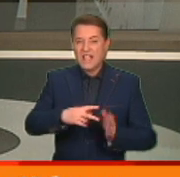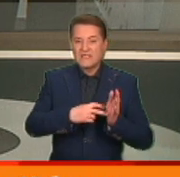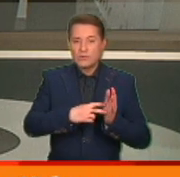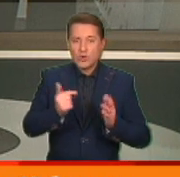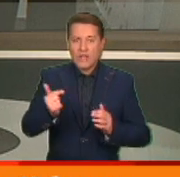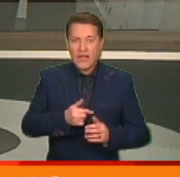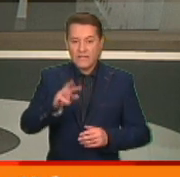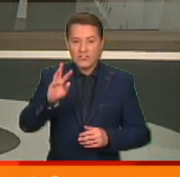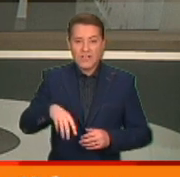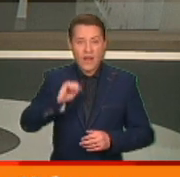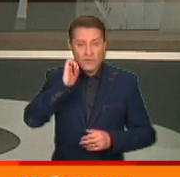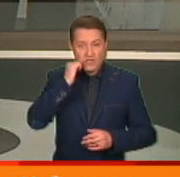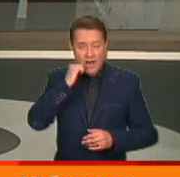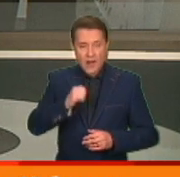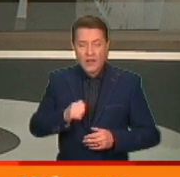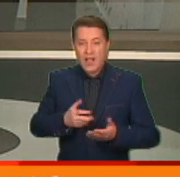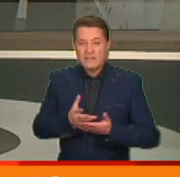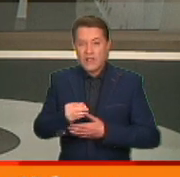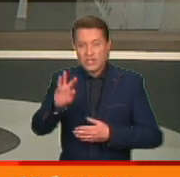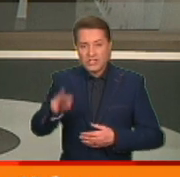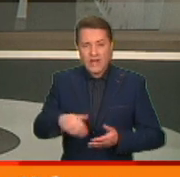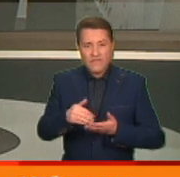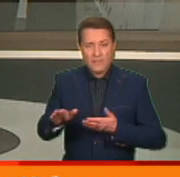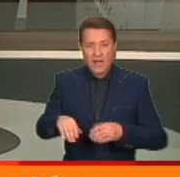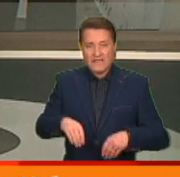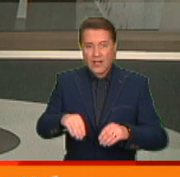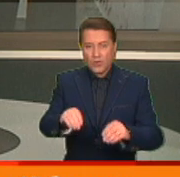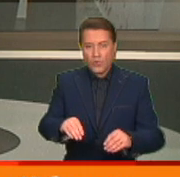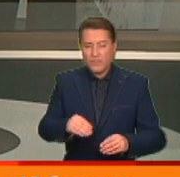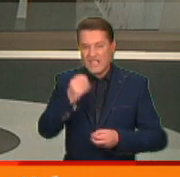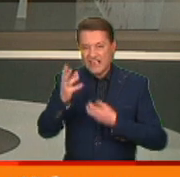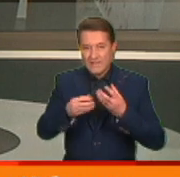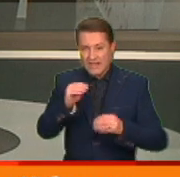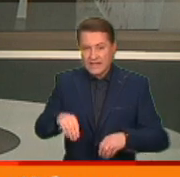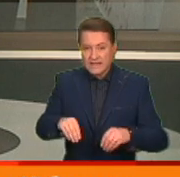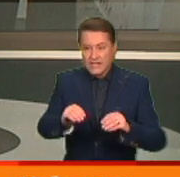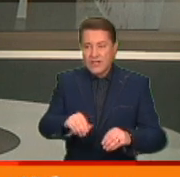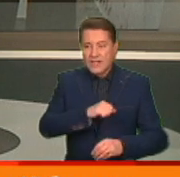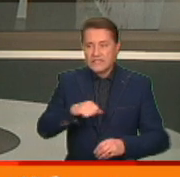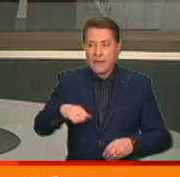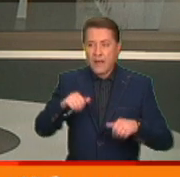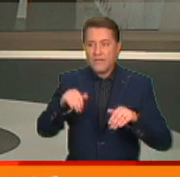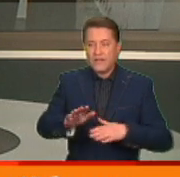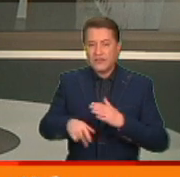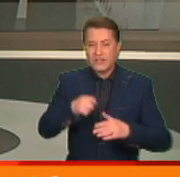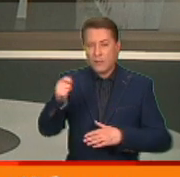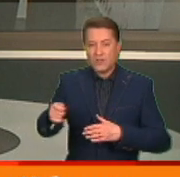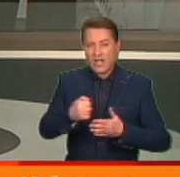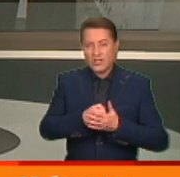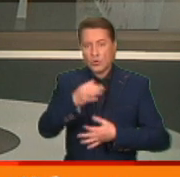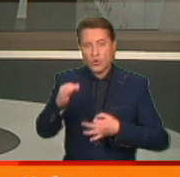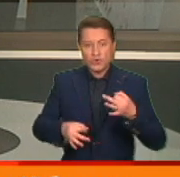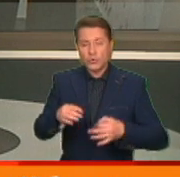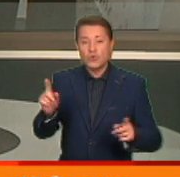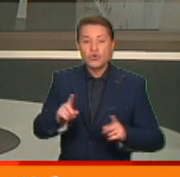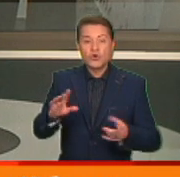штрафу. Старенька сплатити штраф відмовляється, адже на клумбі саджає якраз квіти і сама вирішила подати на комунальників до суду.